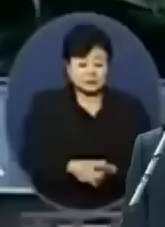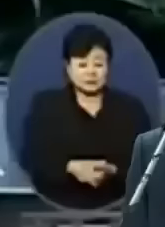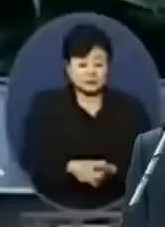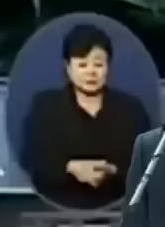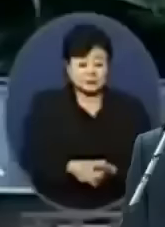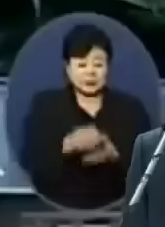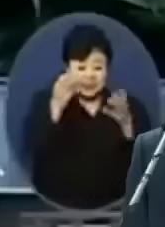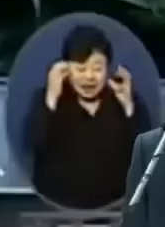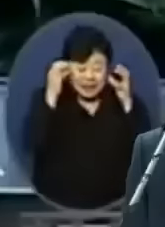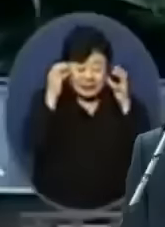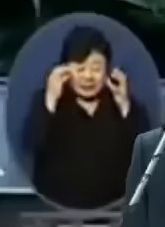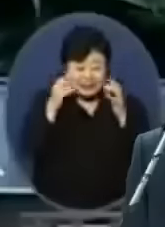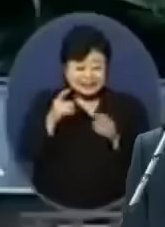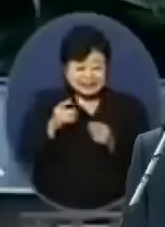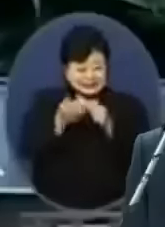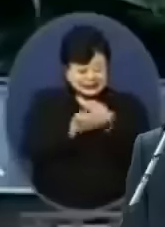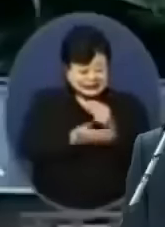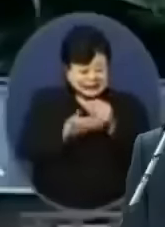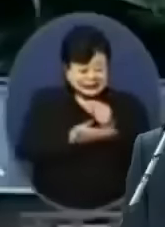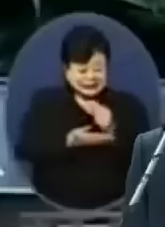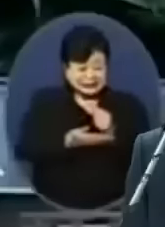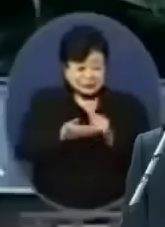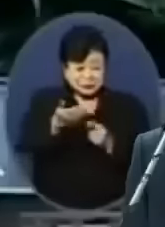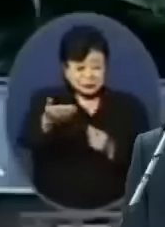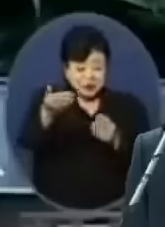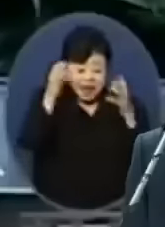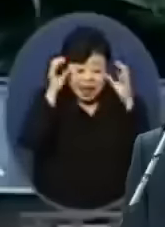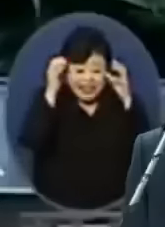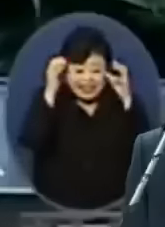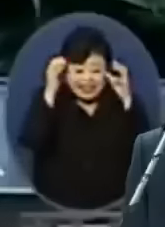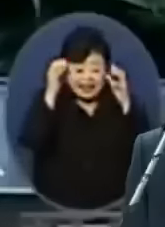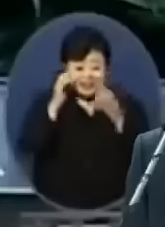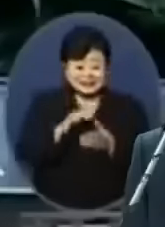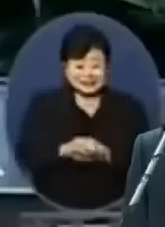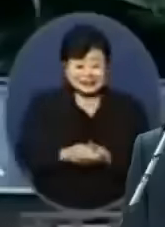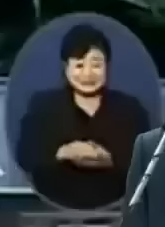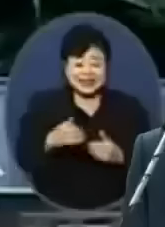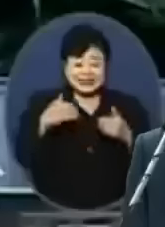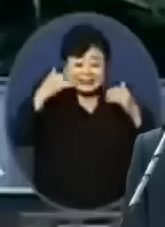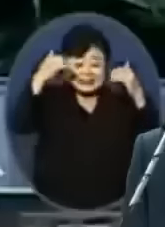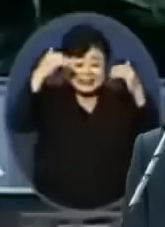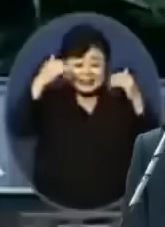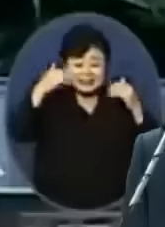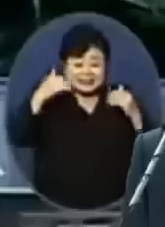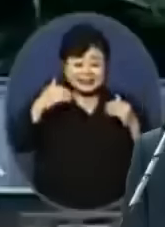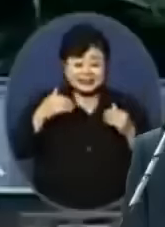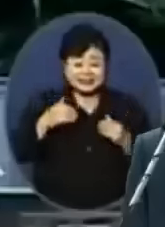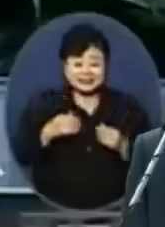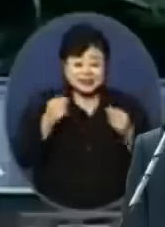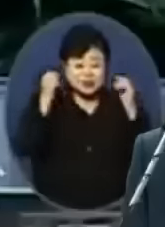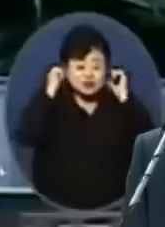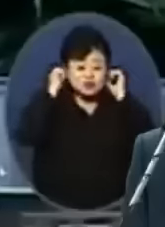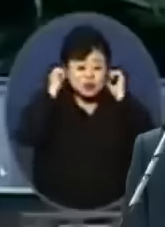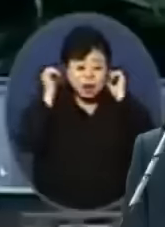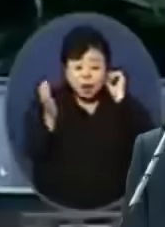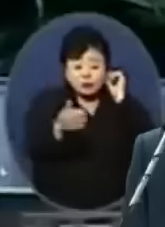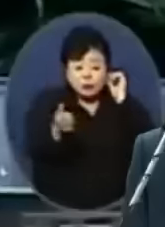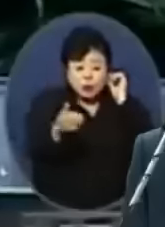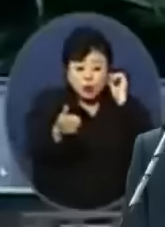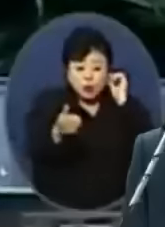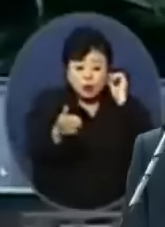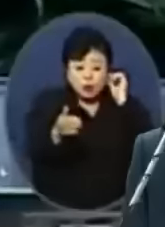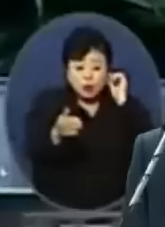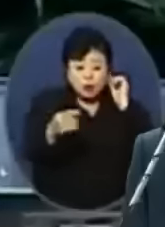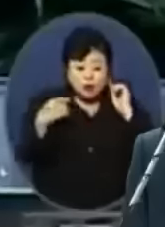그러면서 어린아이 사진을 내놓아요. 그 어린아이가 다 자랐는데 양쪽 귀가 없어요.